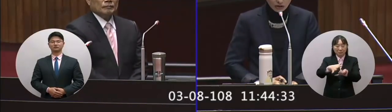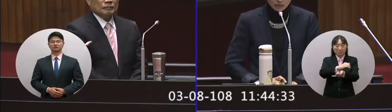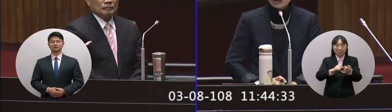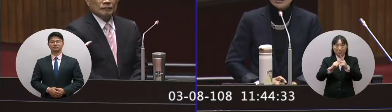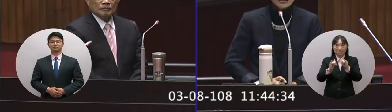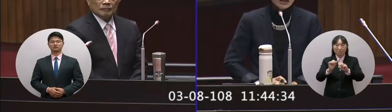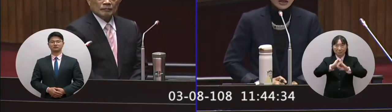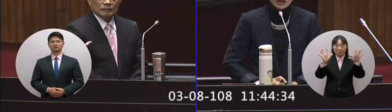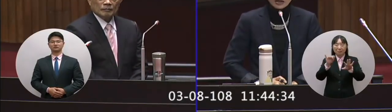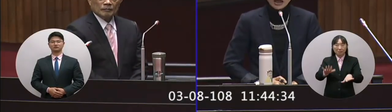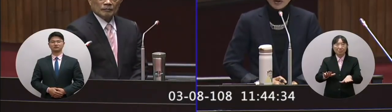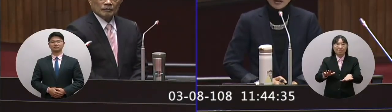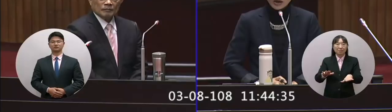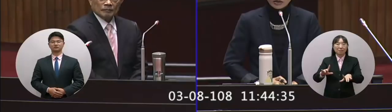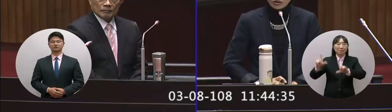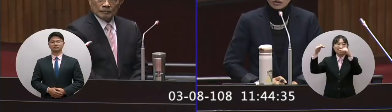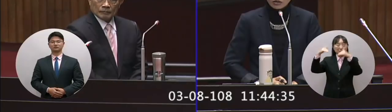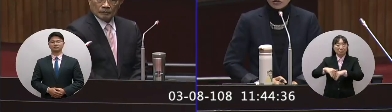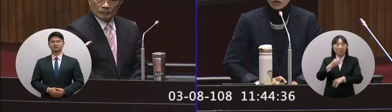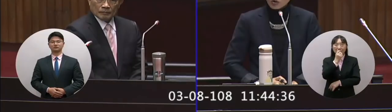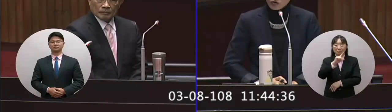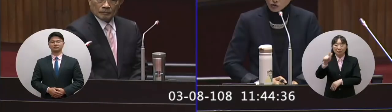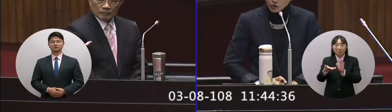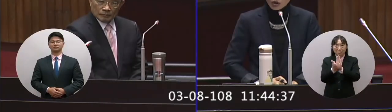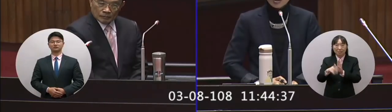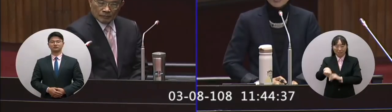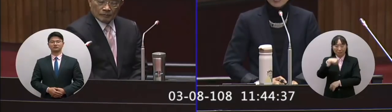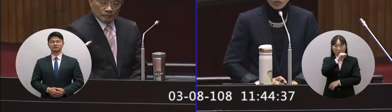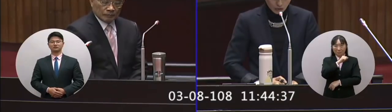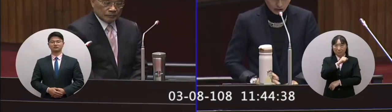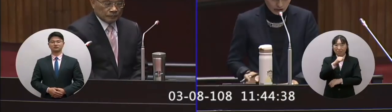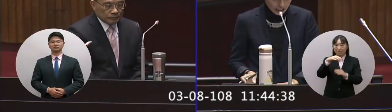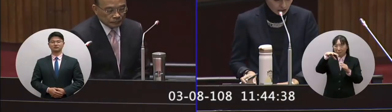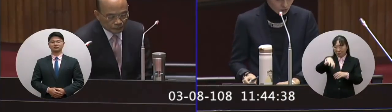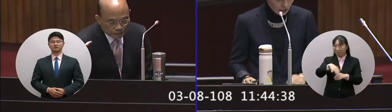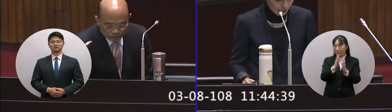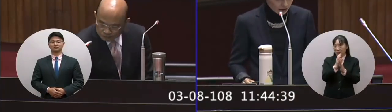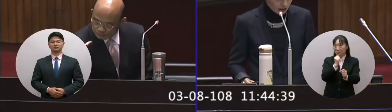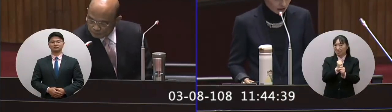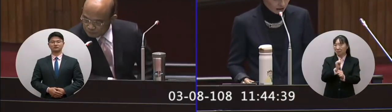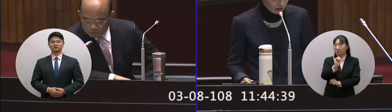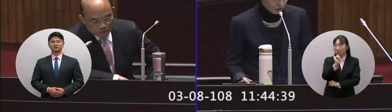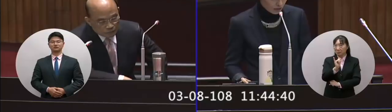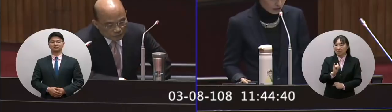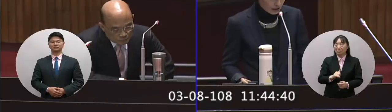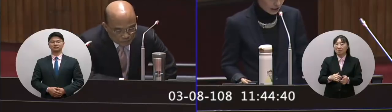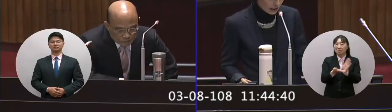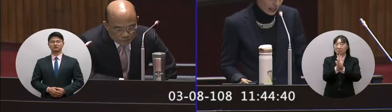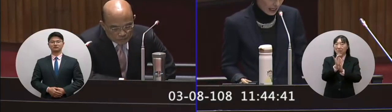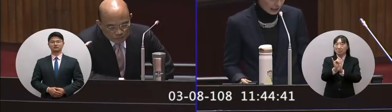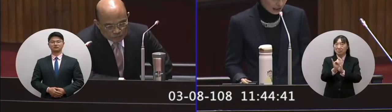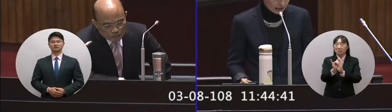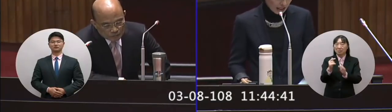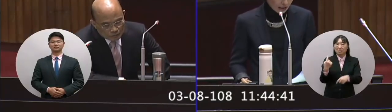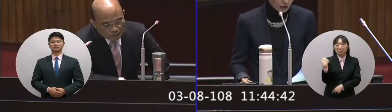次东京的食品展，台湾馆其实成果丰硕，包括我们昨天在新闻上看到的，我们签